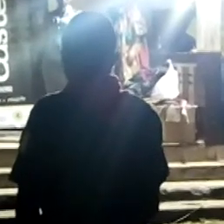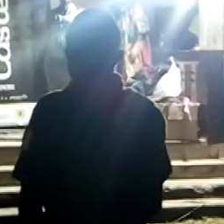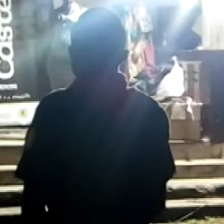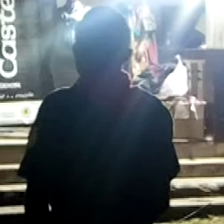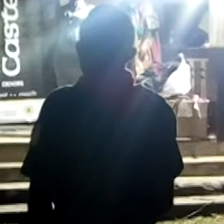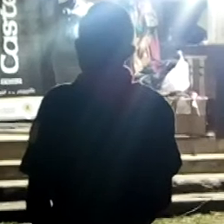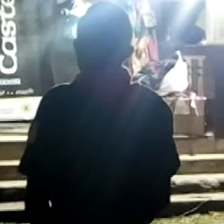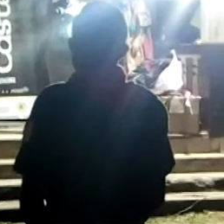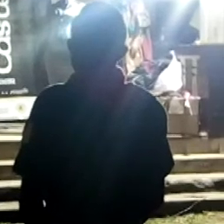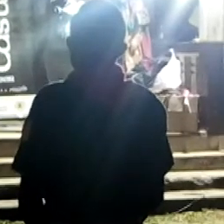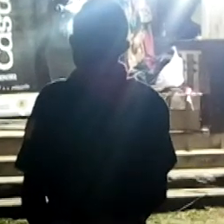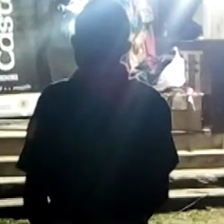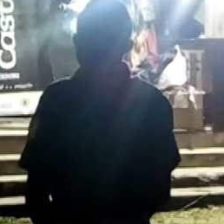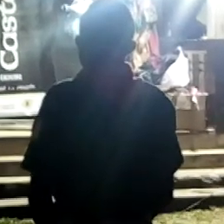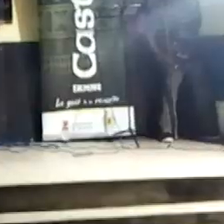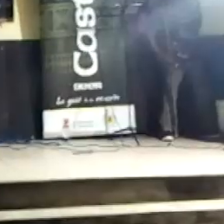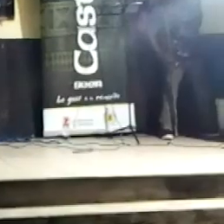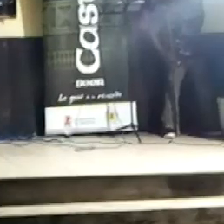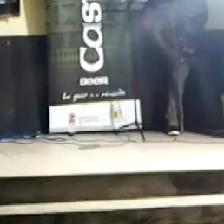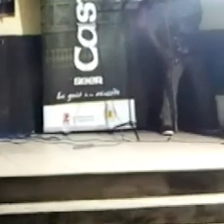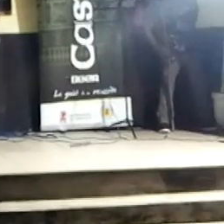de fierté, de gaieté et d'encouragement pour eux.